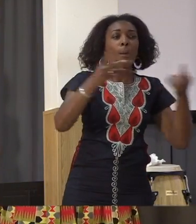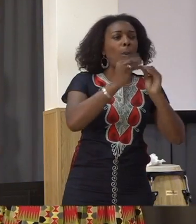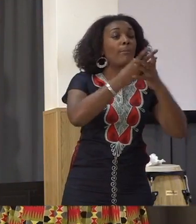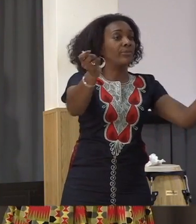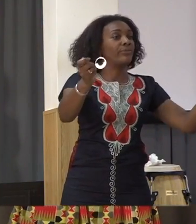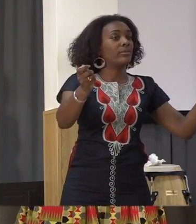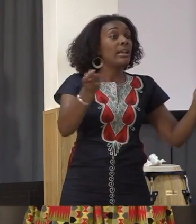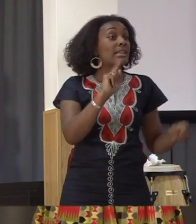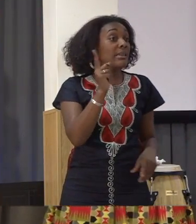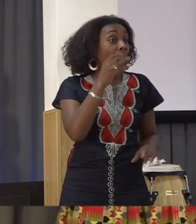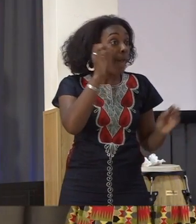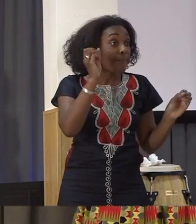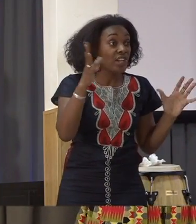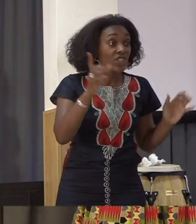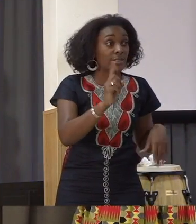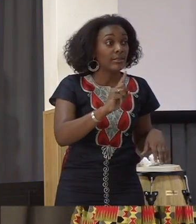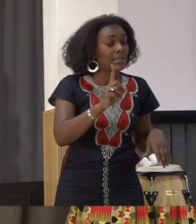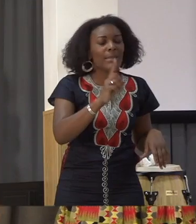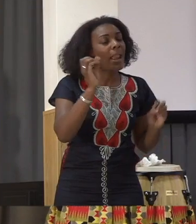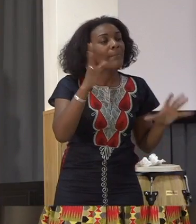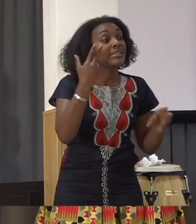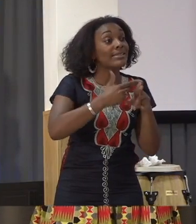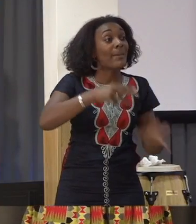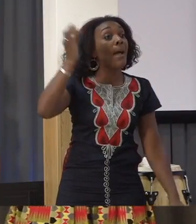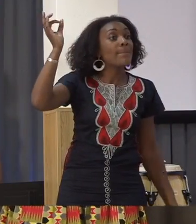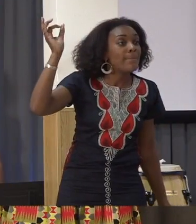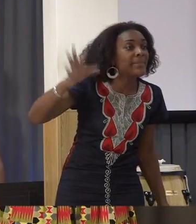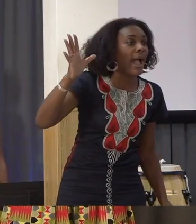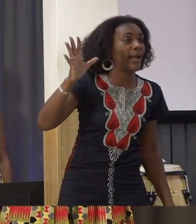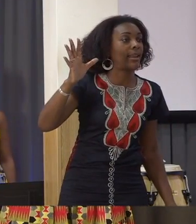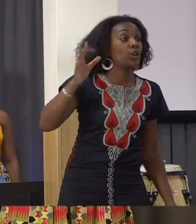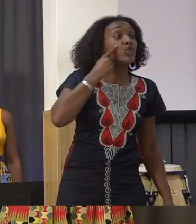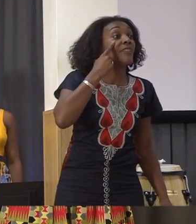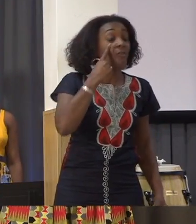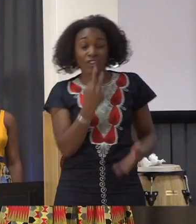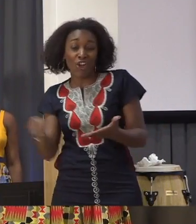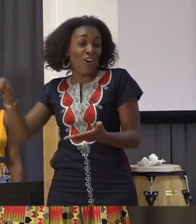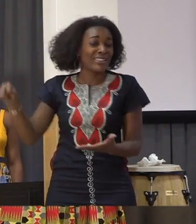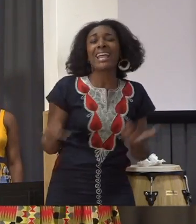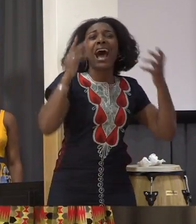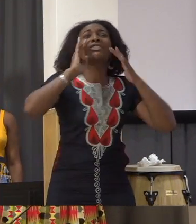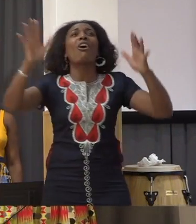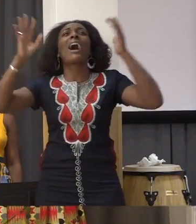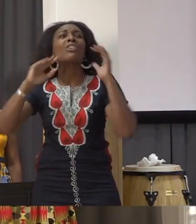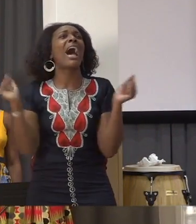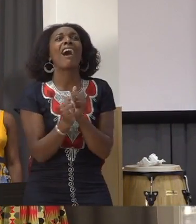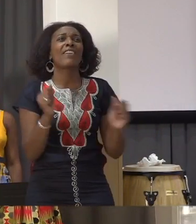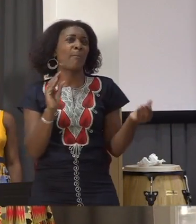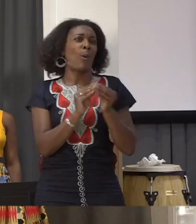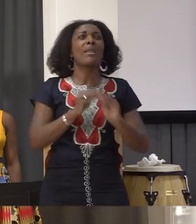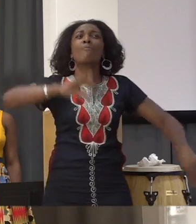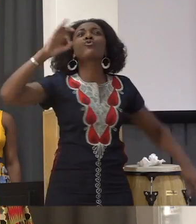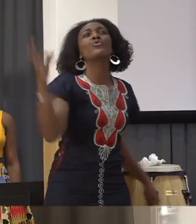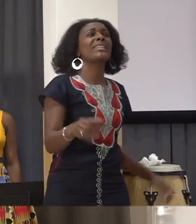une formule magique, c'est un miracle que Dieu fait. Lorsque tu vas chanter, lorsque tu vas danser, lorsque tu vas adorer Dieu de tout ton cœur, dans la joie